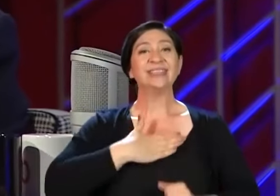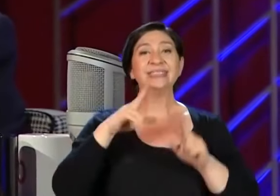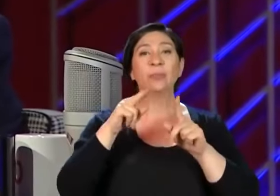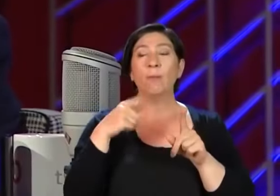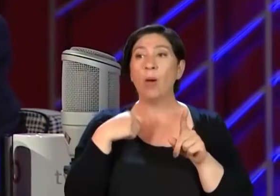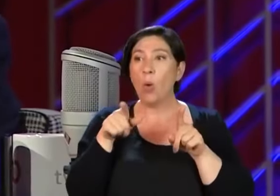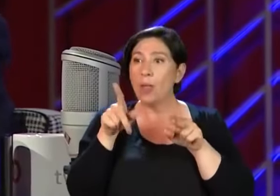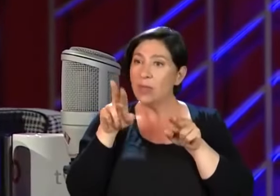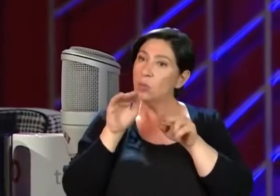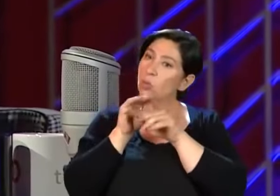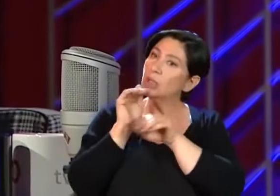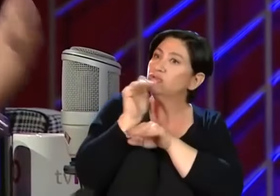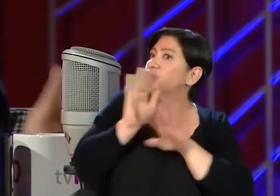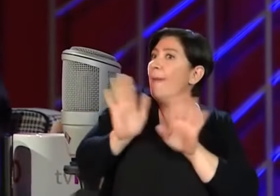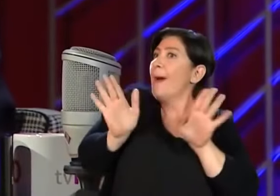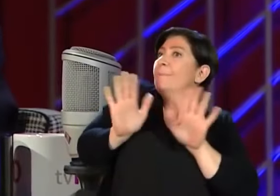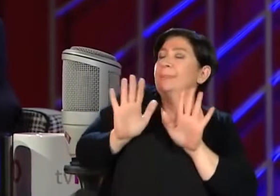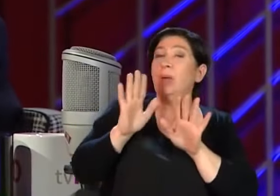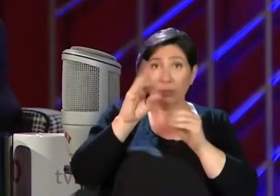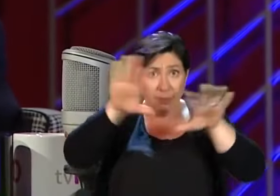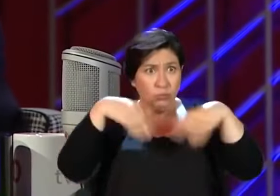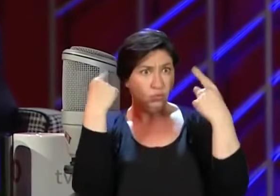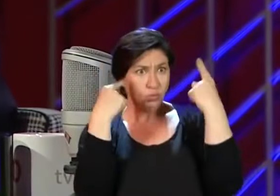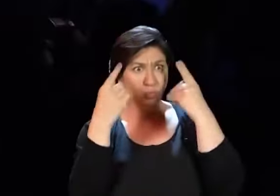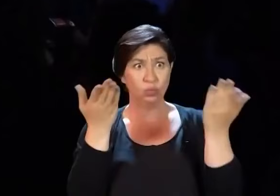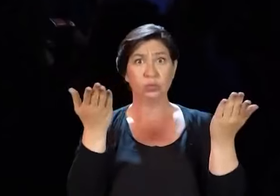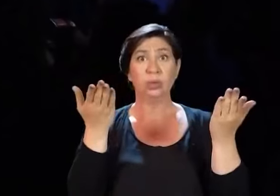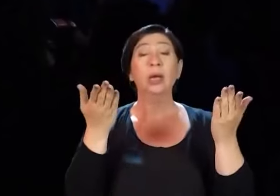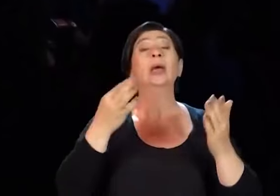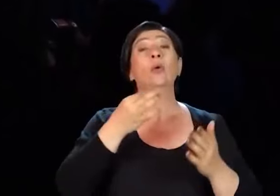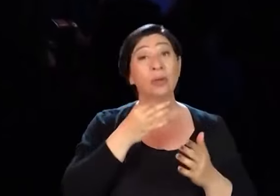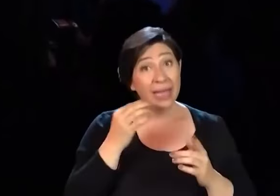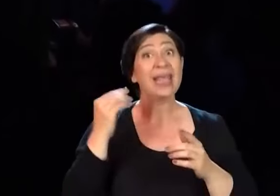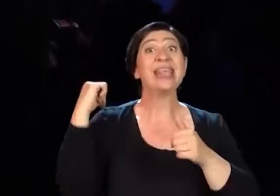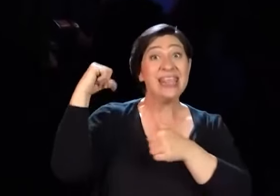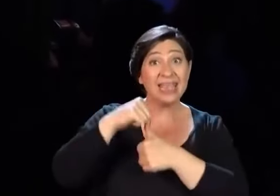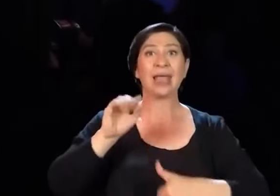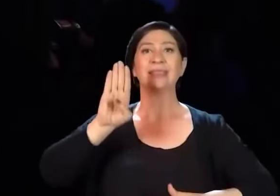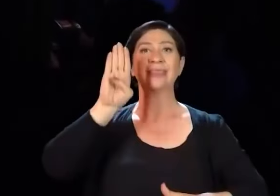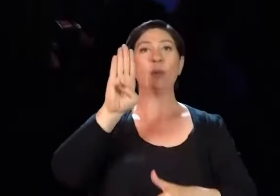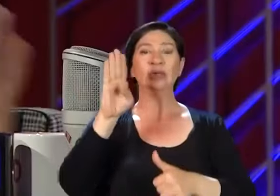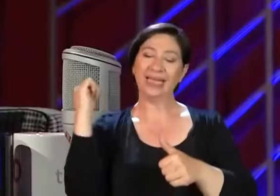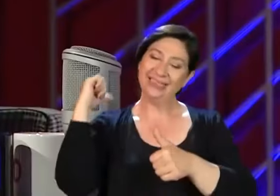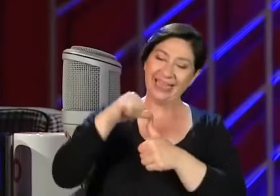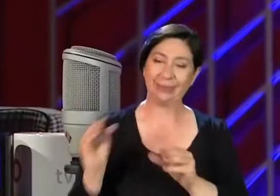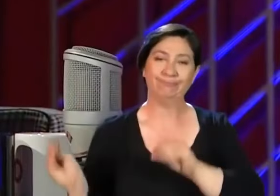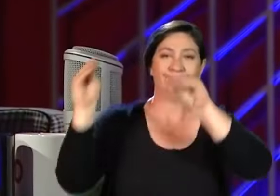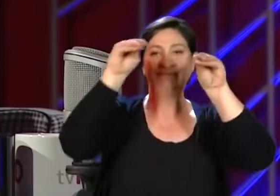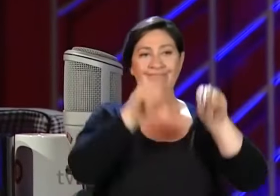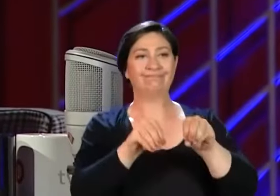yaşayamam öyle bir ülkede. Herkes bir düşünsün. O bakımdan yeniden demokrasiyi yerine koymak gibi. Yani